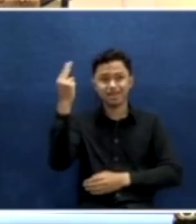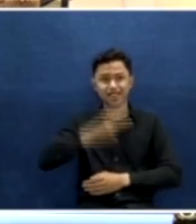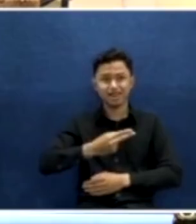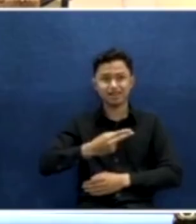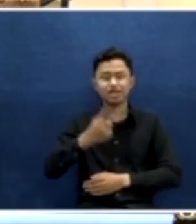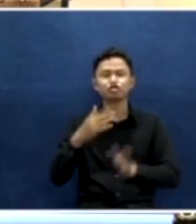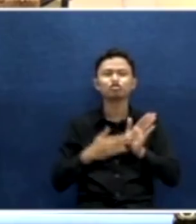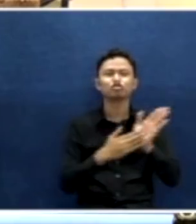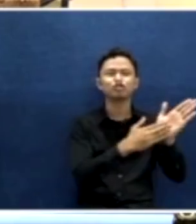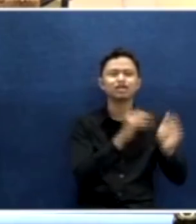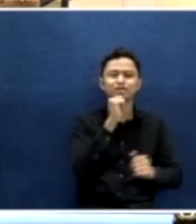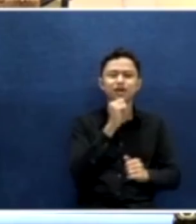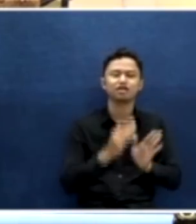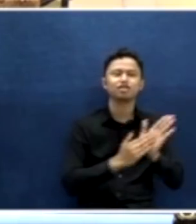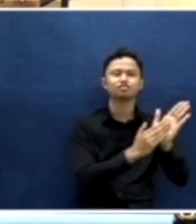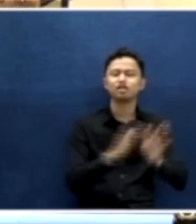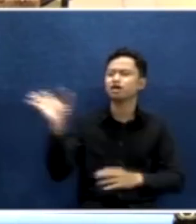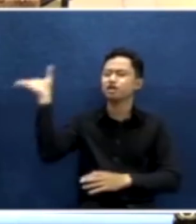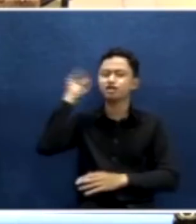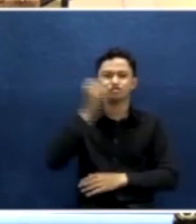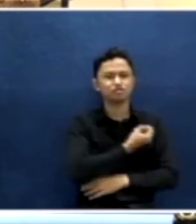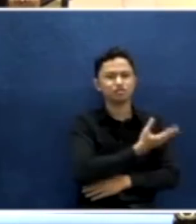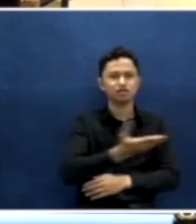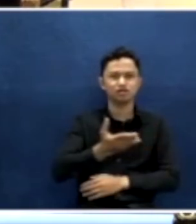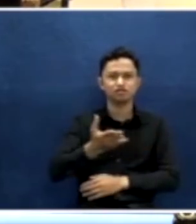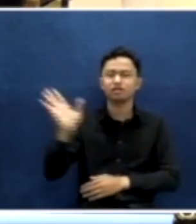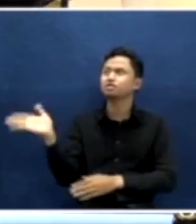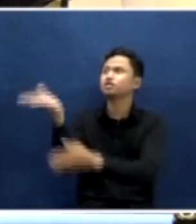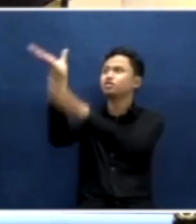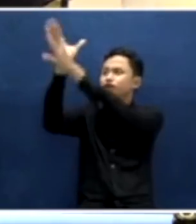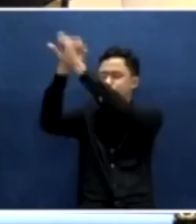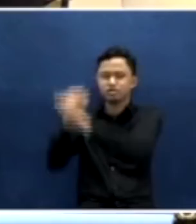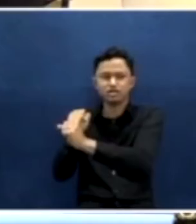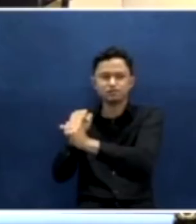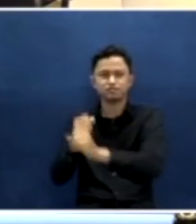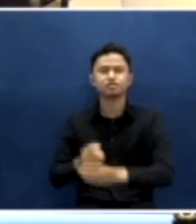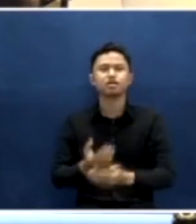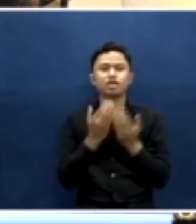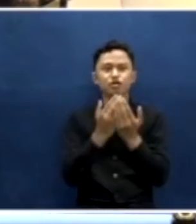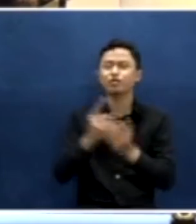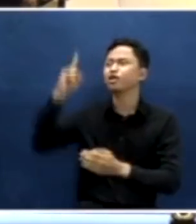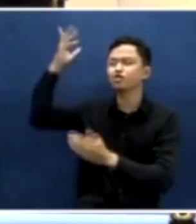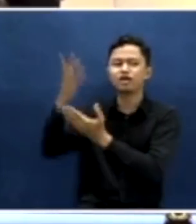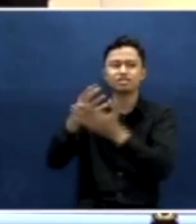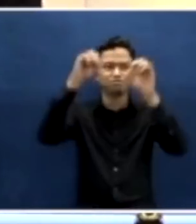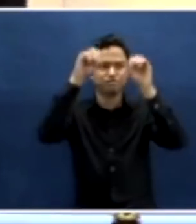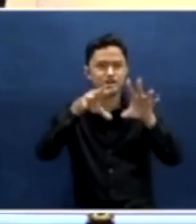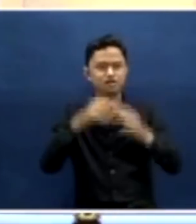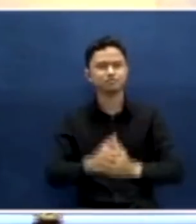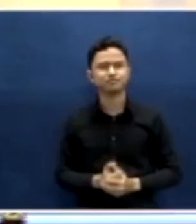Rasulullah Shallallahu Alaihi Wassalam Semoga Allah memberkahi kita dan memberikan kebaikan nonton kita Insya Allah ini yang dapat saya sampaikan